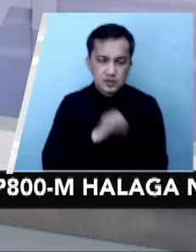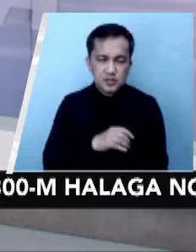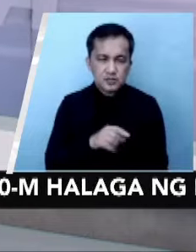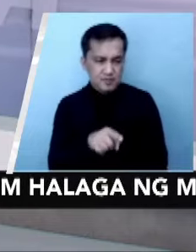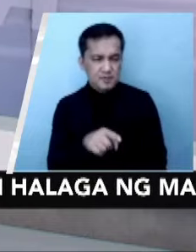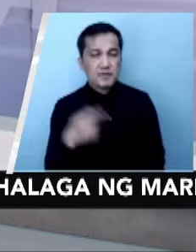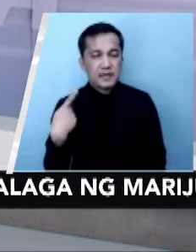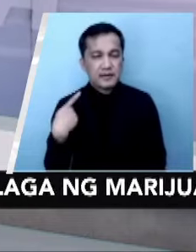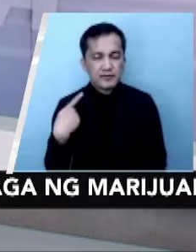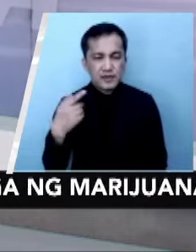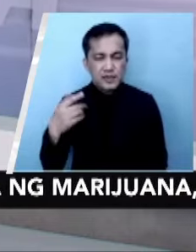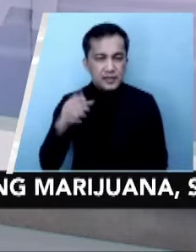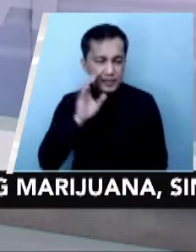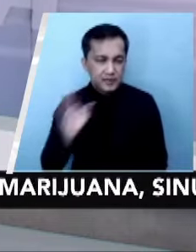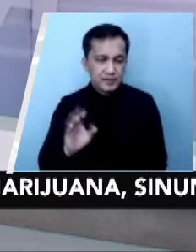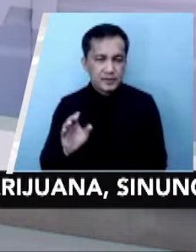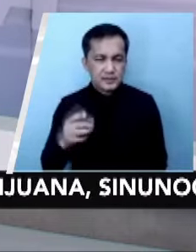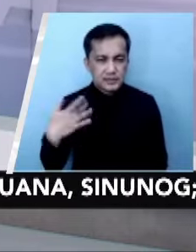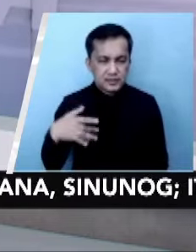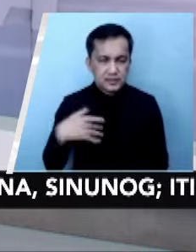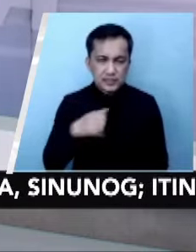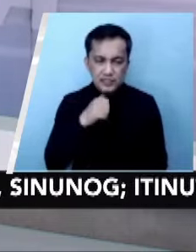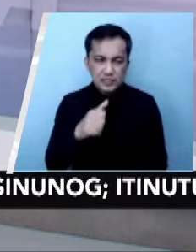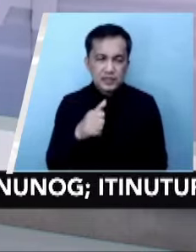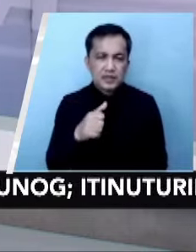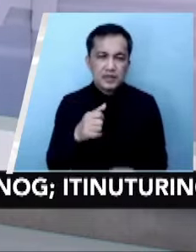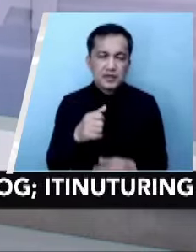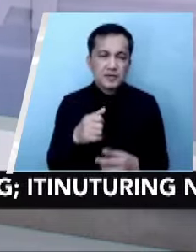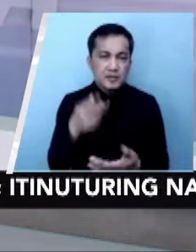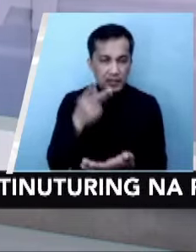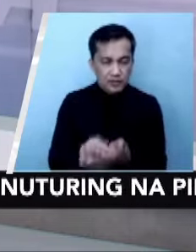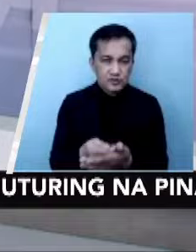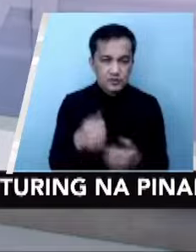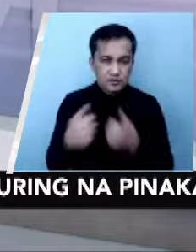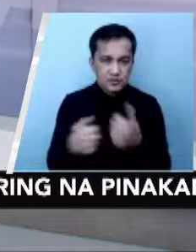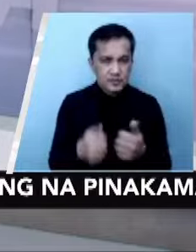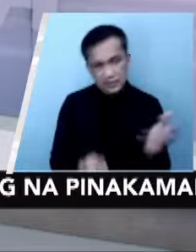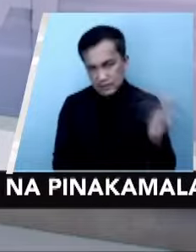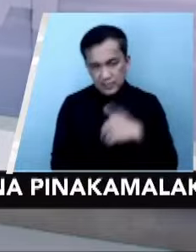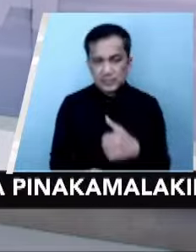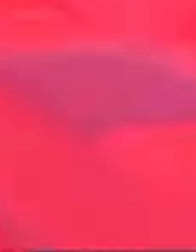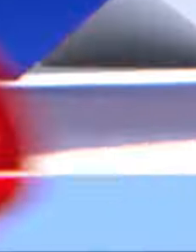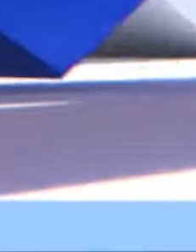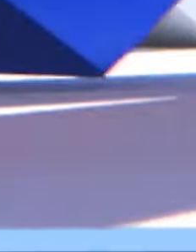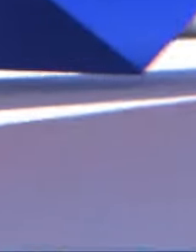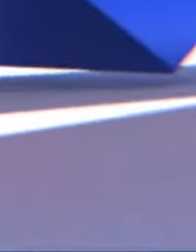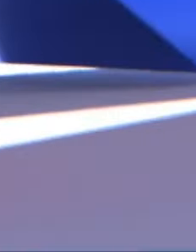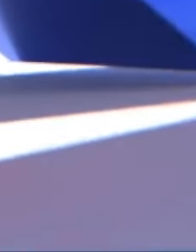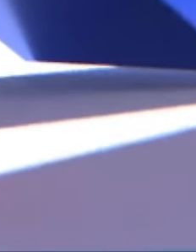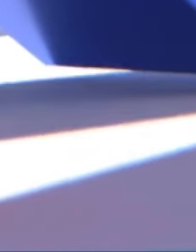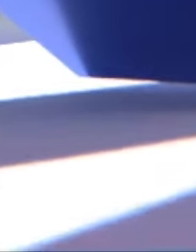para hindi malunod ng kompetisyon. Tara't ma-inspire sa pagtutok ni Mark Salazar.